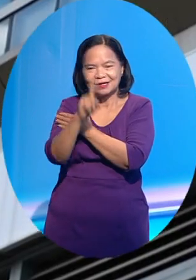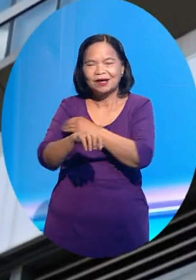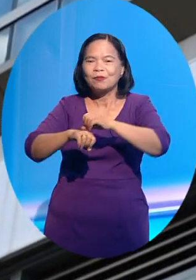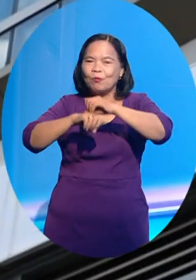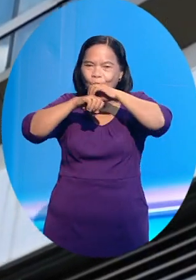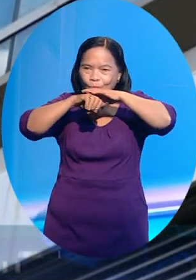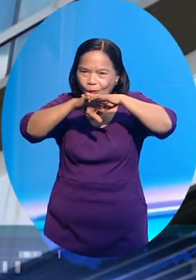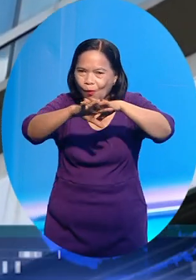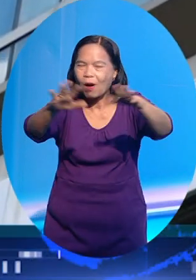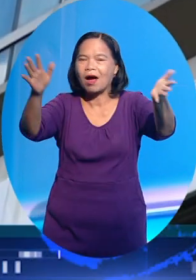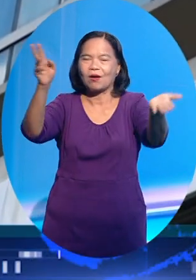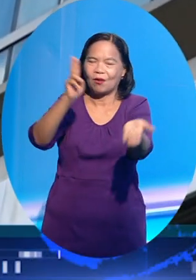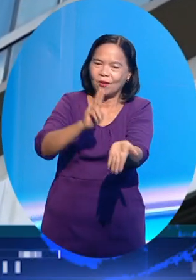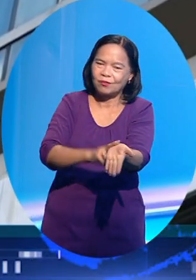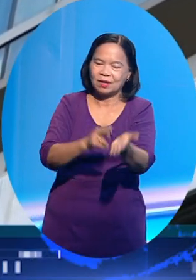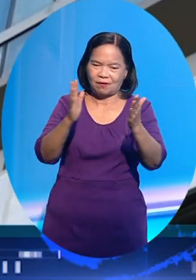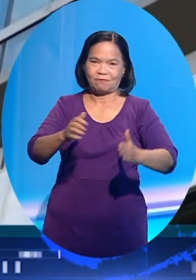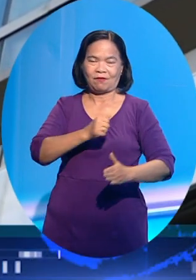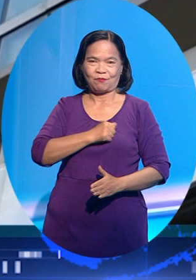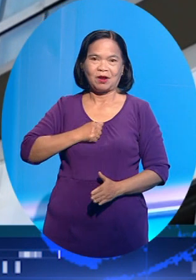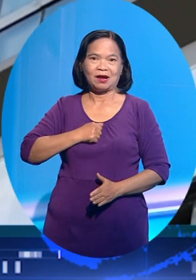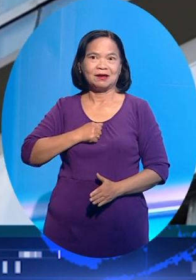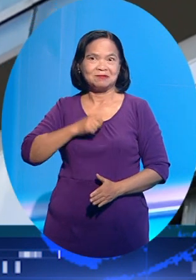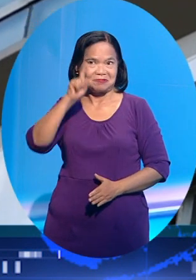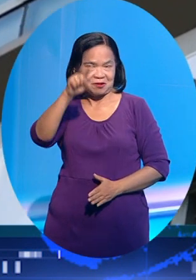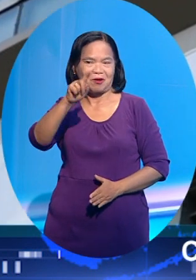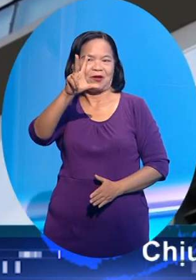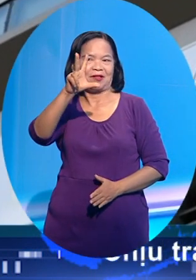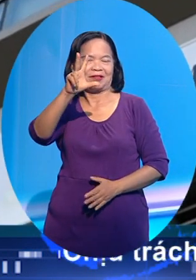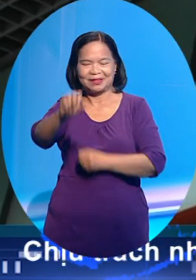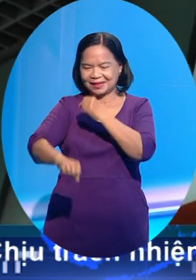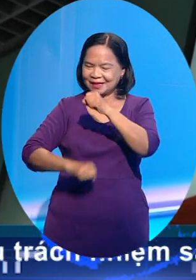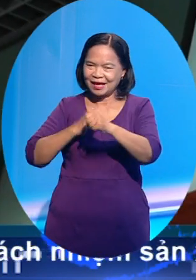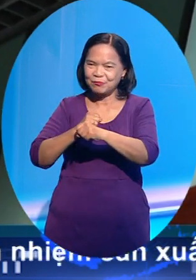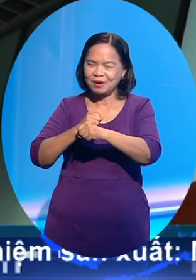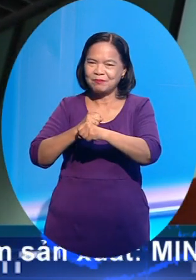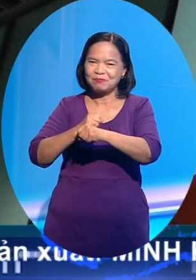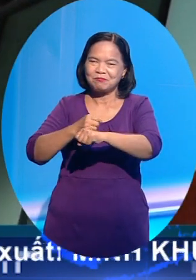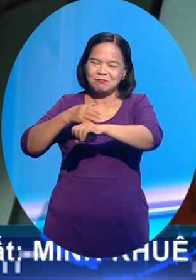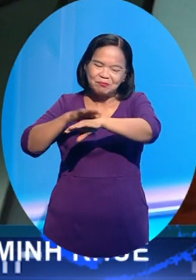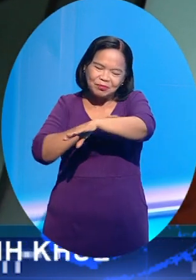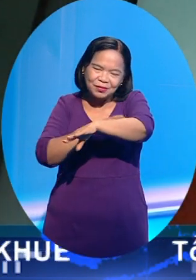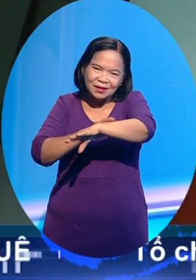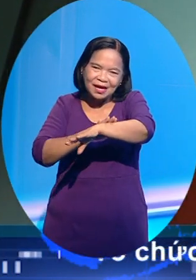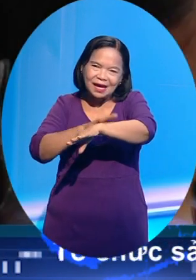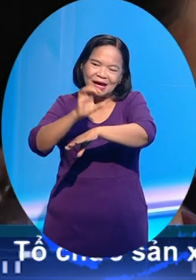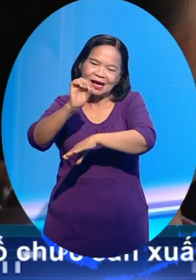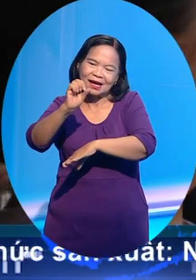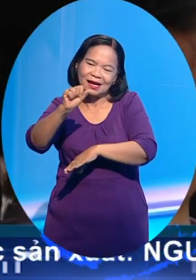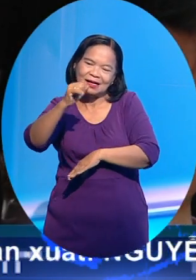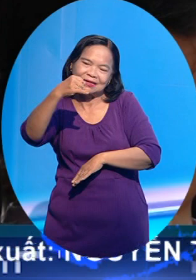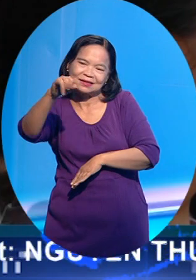biến. Phòng khám MedCare đã có kinh nghiệm hơn 8 năm điều trị các vấn đề về rối loạn sắc tố, bớp bẩm sinh cũng như điều trị bạch